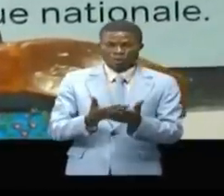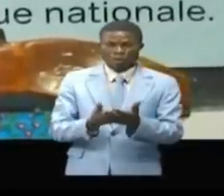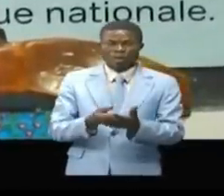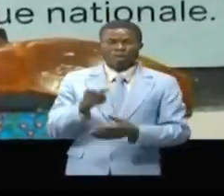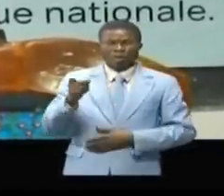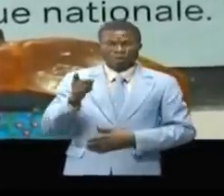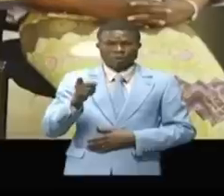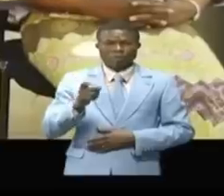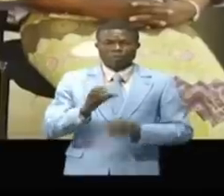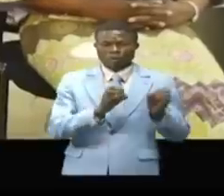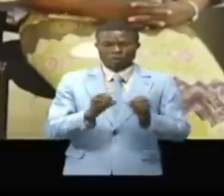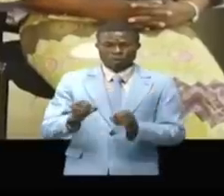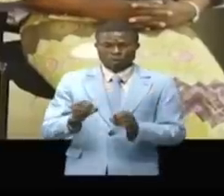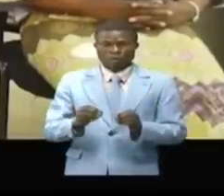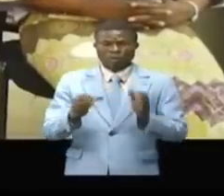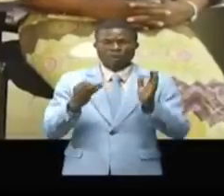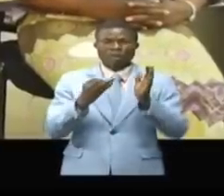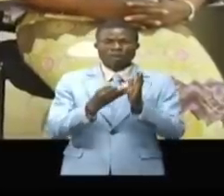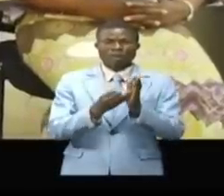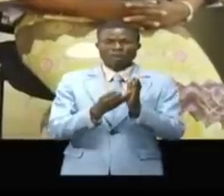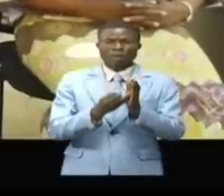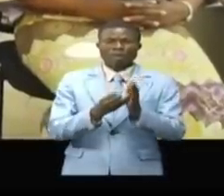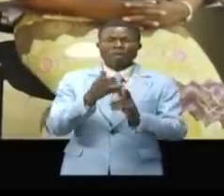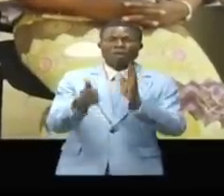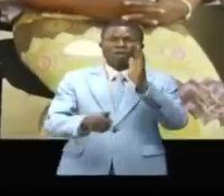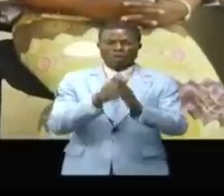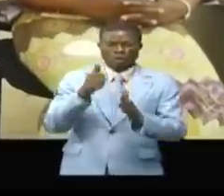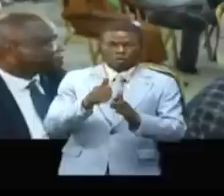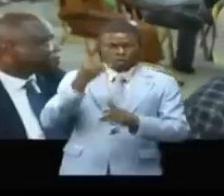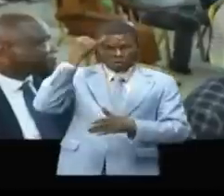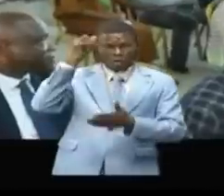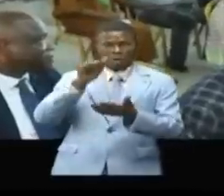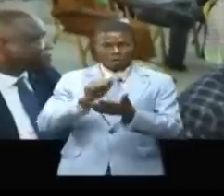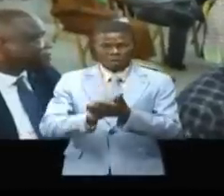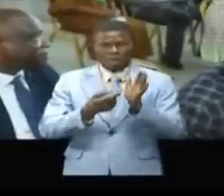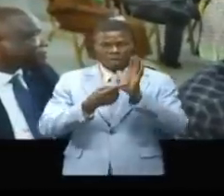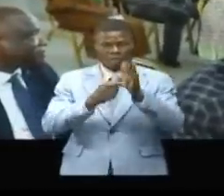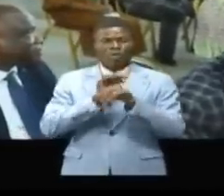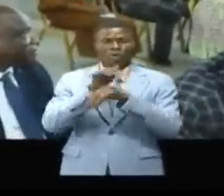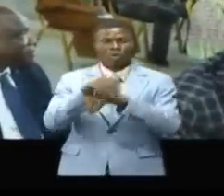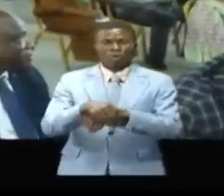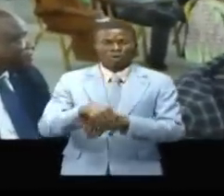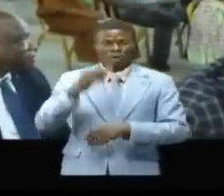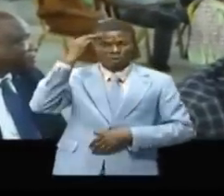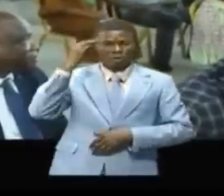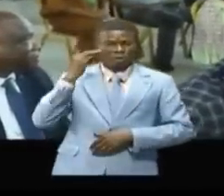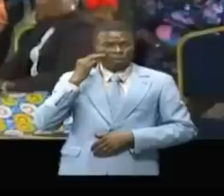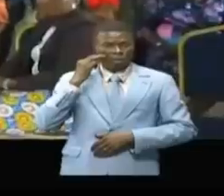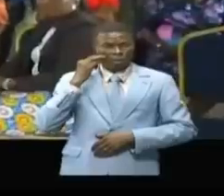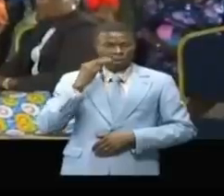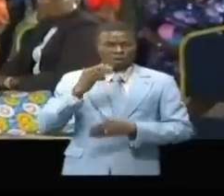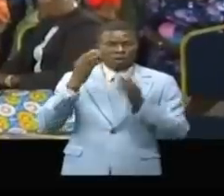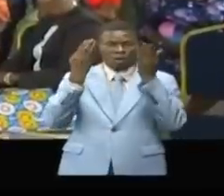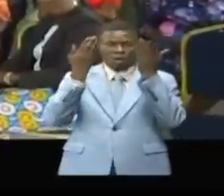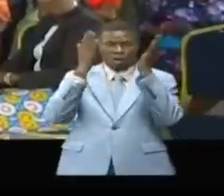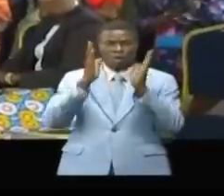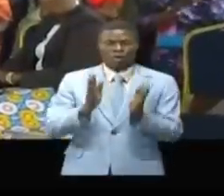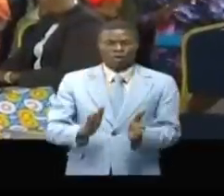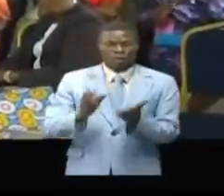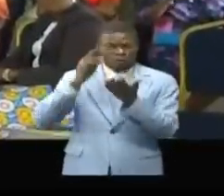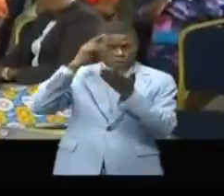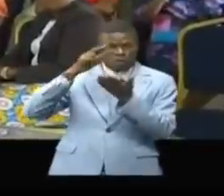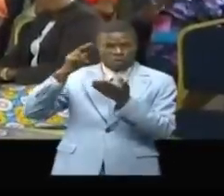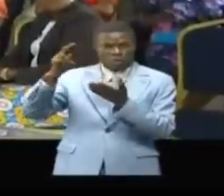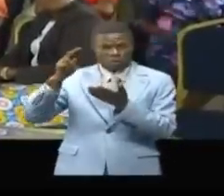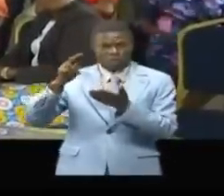a eu lieu le 7 novembre en cours. Cette initiative traduit l'engagement du ministre de l'ESU, Moïse Ndzangui, qui a